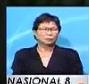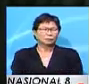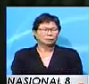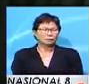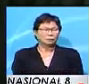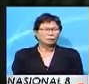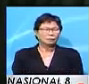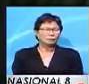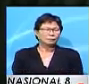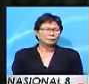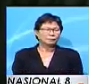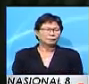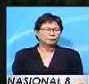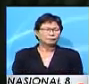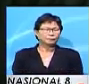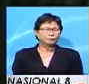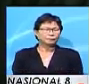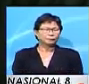kami